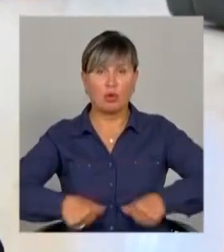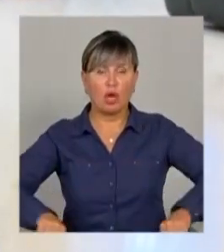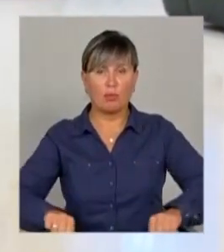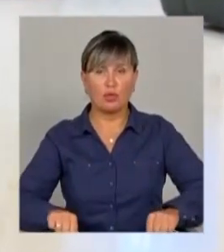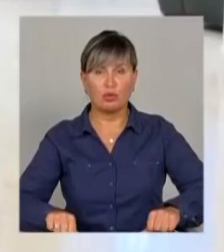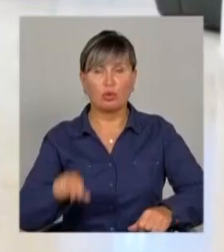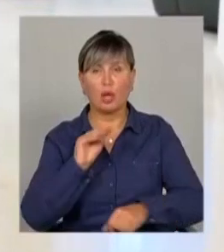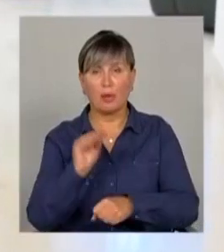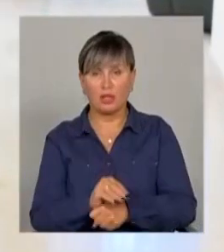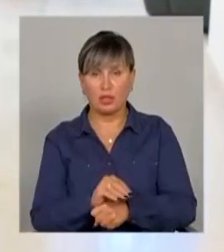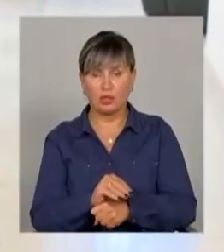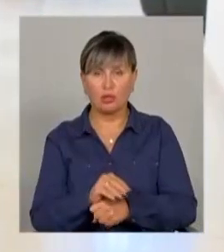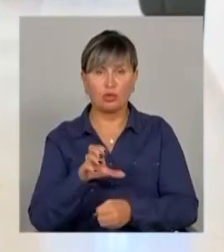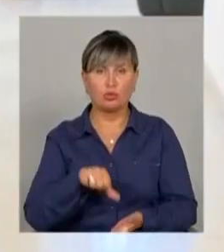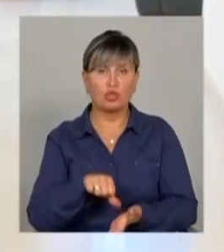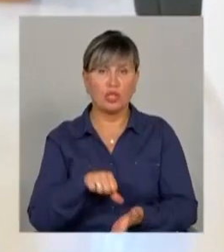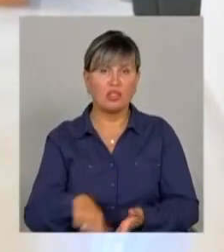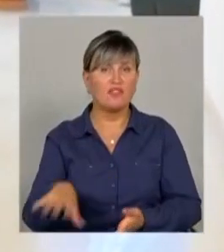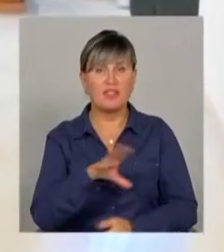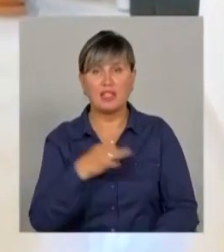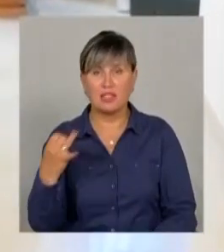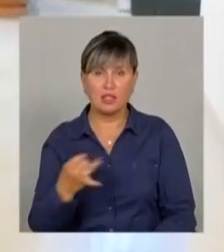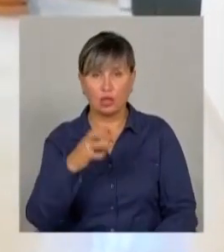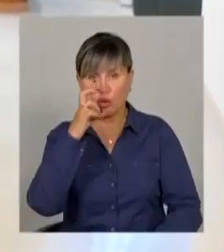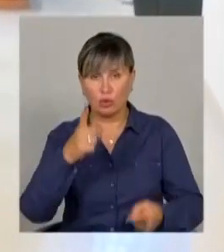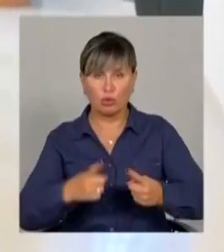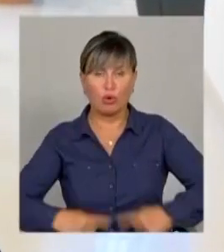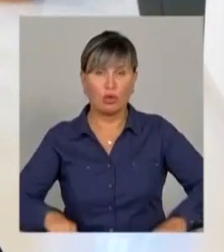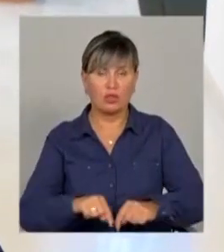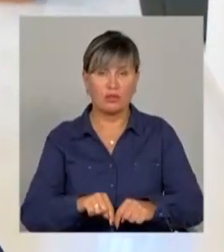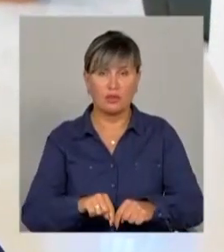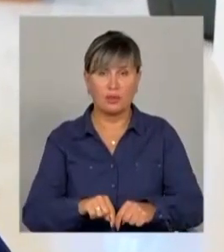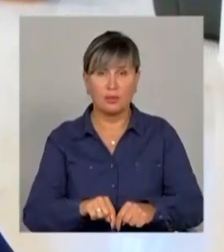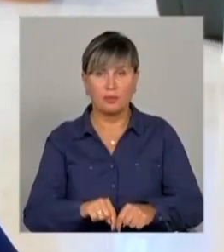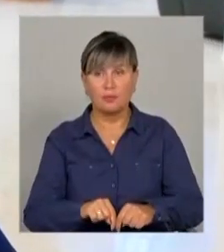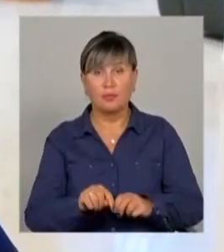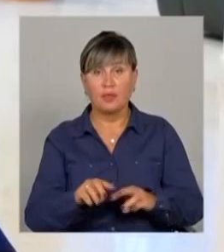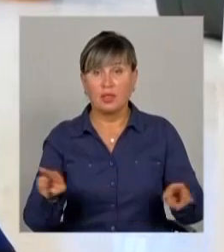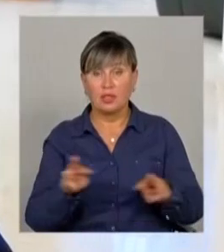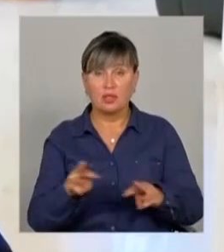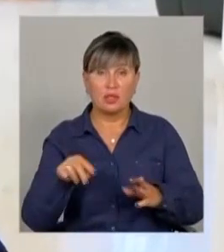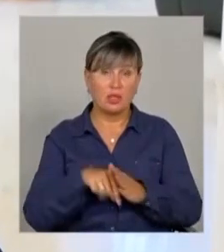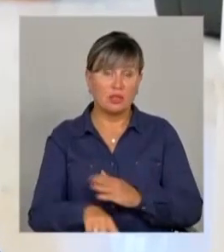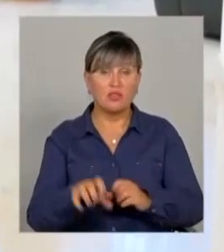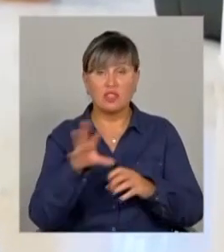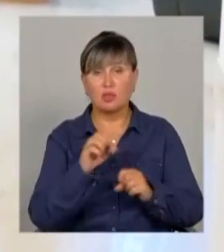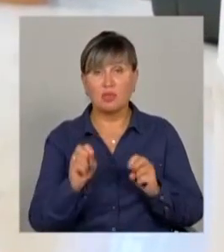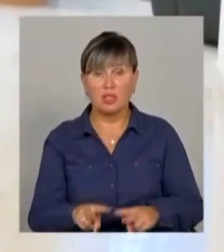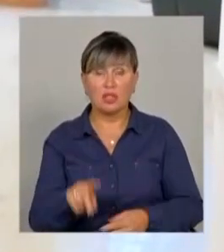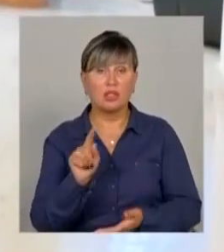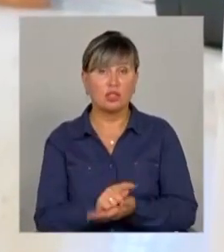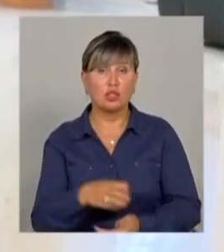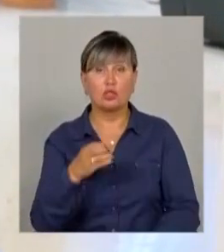дополнительную с участием всех заинтересованных госорганов только Министерство но и все специалисты должны